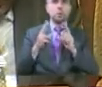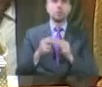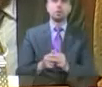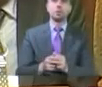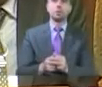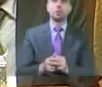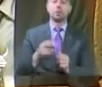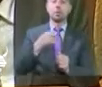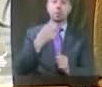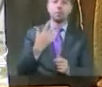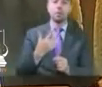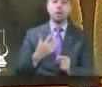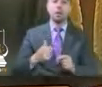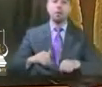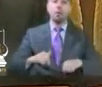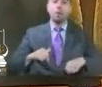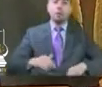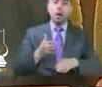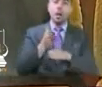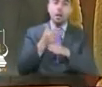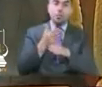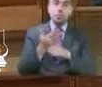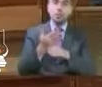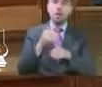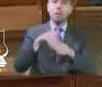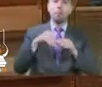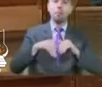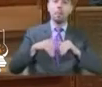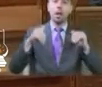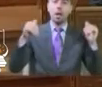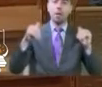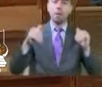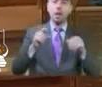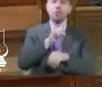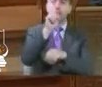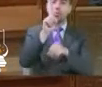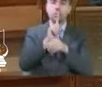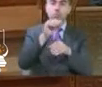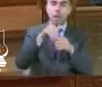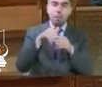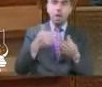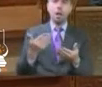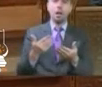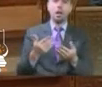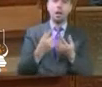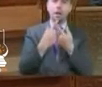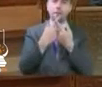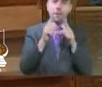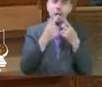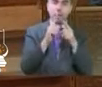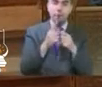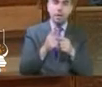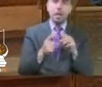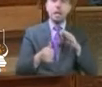حنا كنتكلموا على الدبلوماسيه الموازيه، لا البرلمانيه، لا دابا الان الجماعات المحليه ولا الشعبيه بما فيها ديال